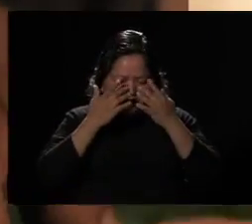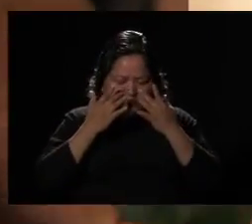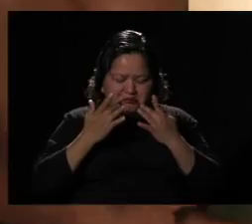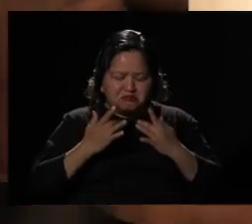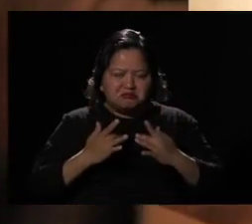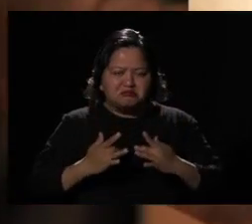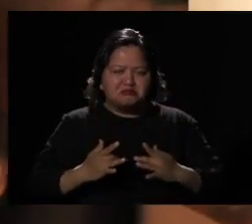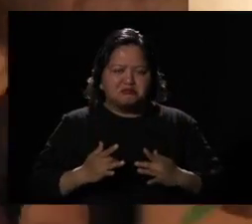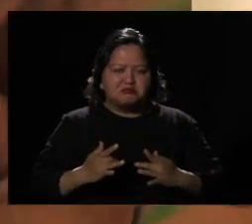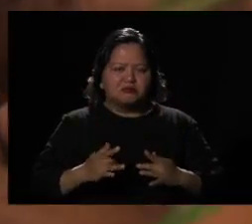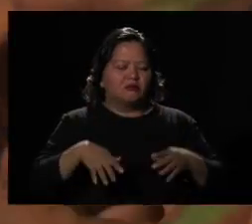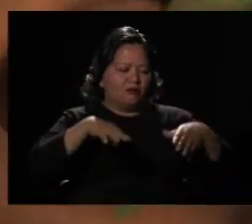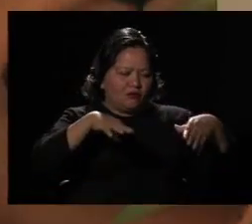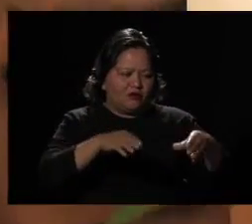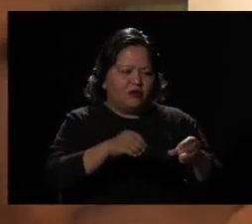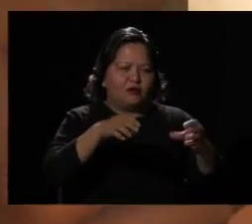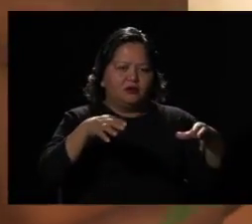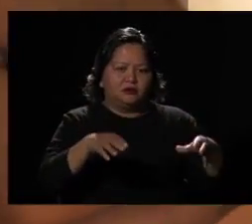lalasa